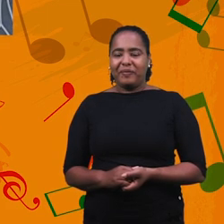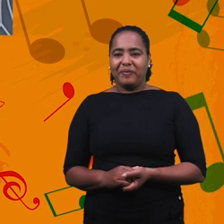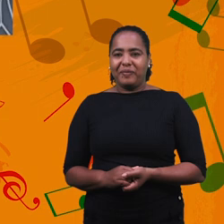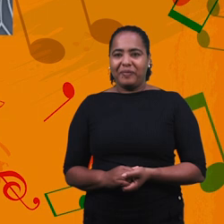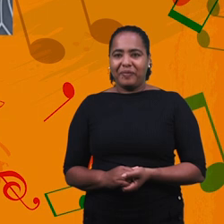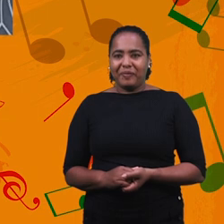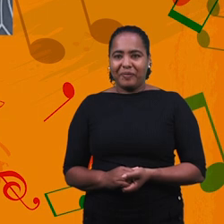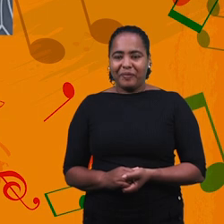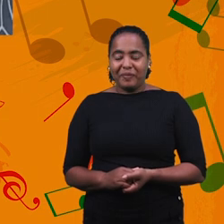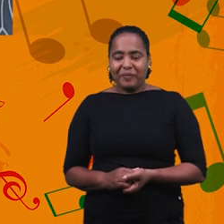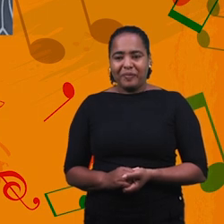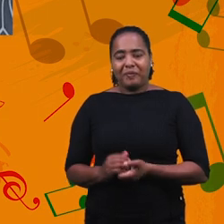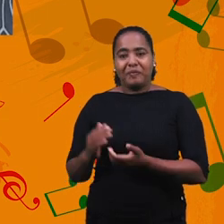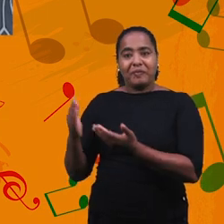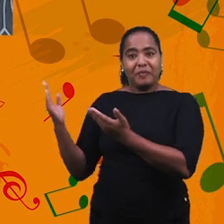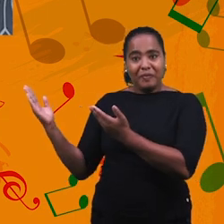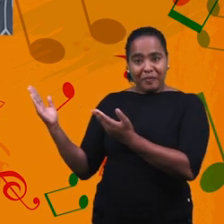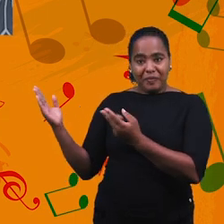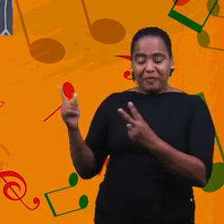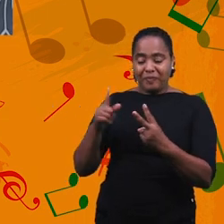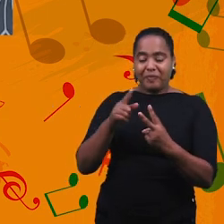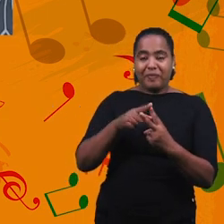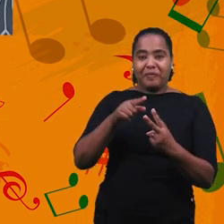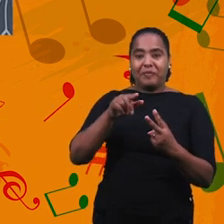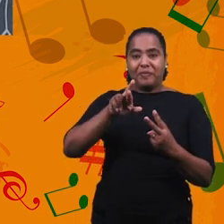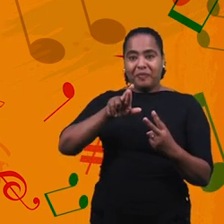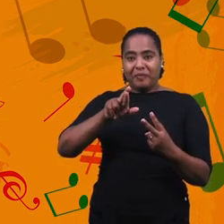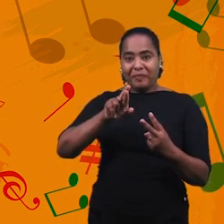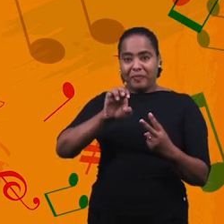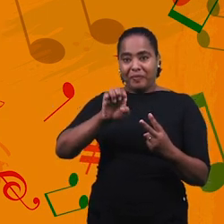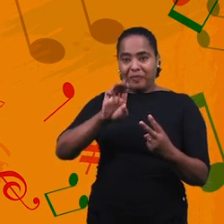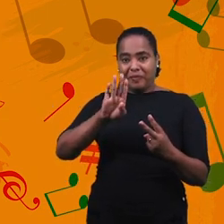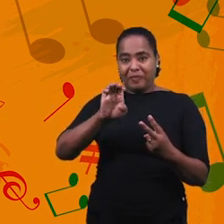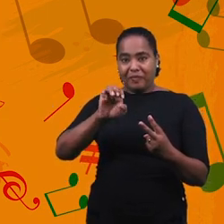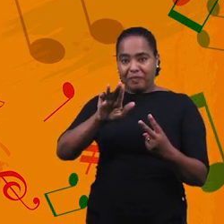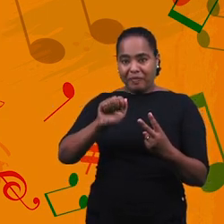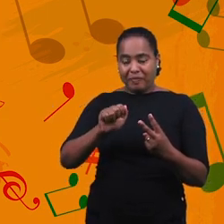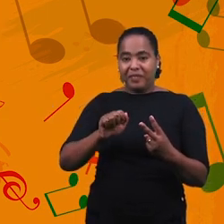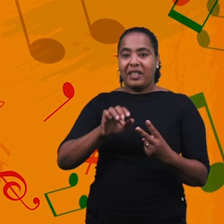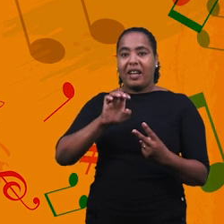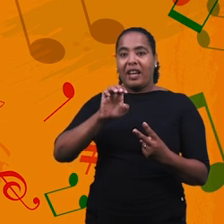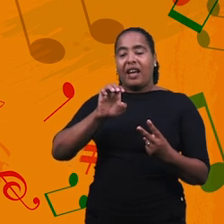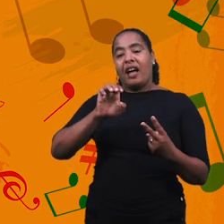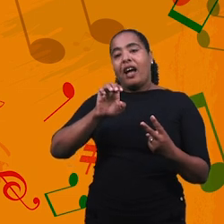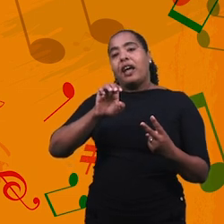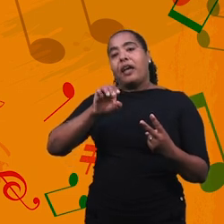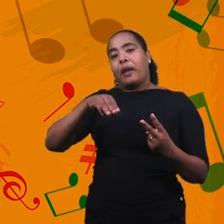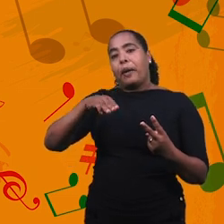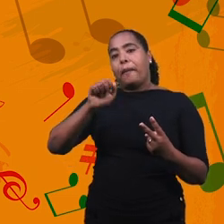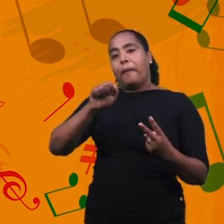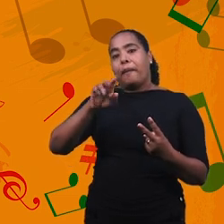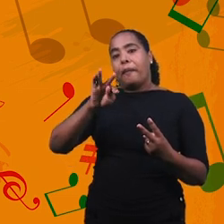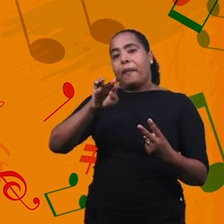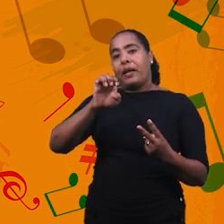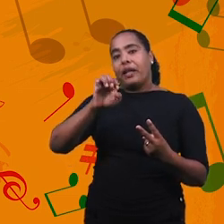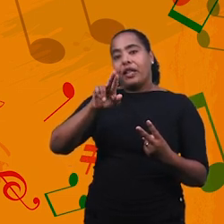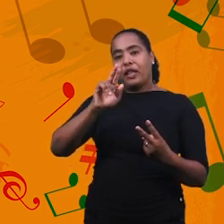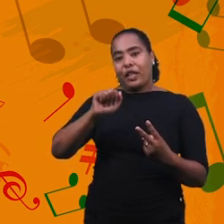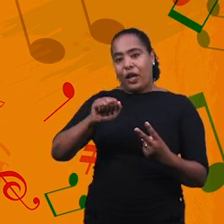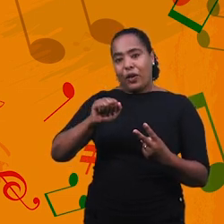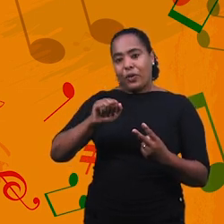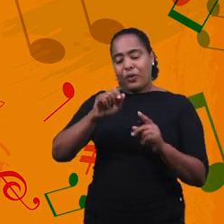Ce sont les frères Rebecca et Manuel, de 4 ans, et Mathieu, de 10 mois, de la